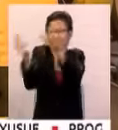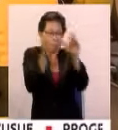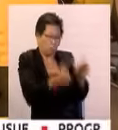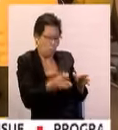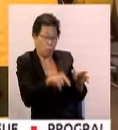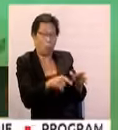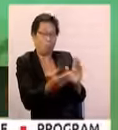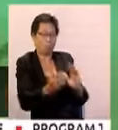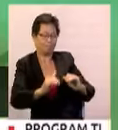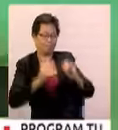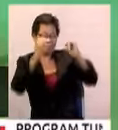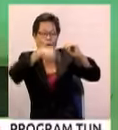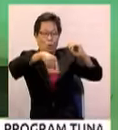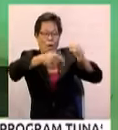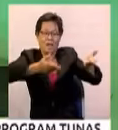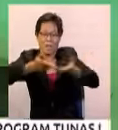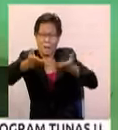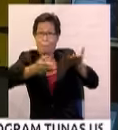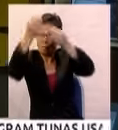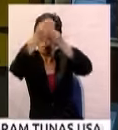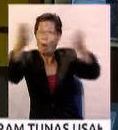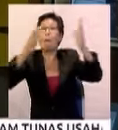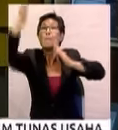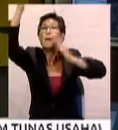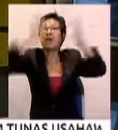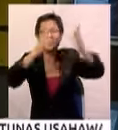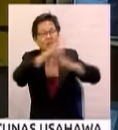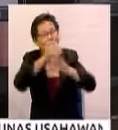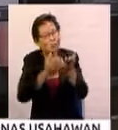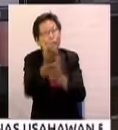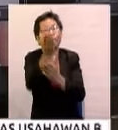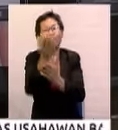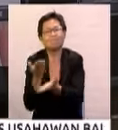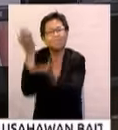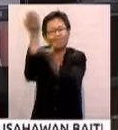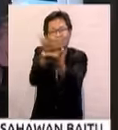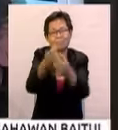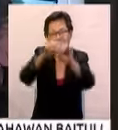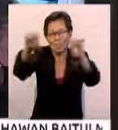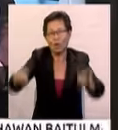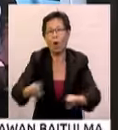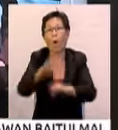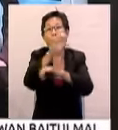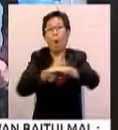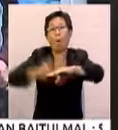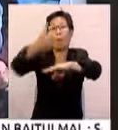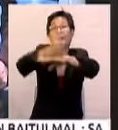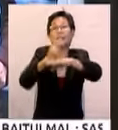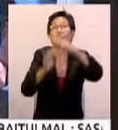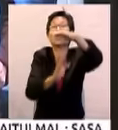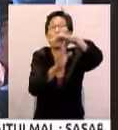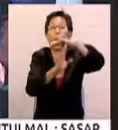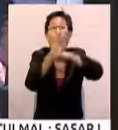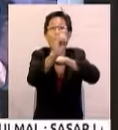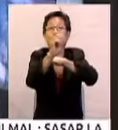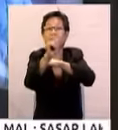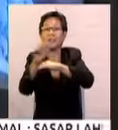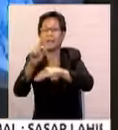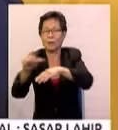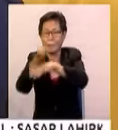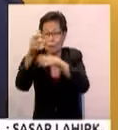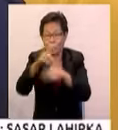akan menaik taraf kualiti perkhidmatan penyiaran negara sekaligus dapat menawarkan sistem over the top OTT, iaitu pengguna